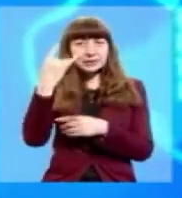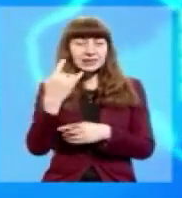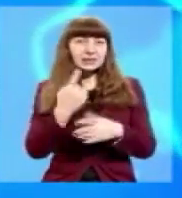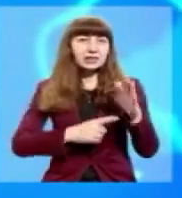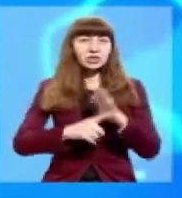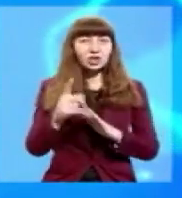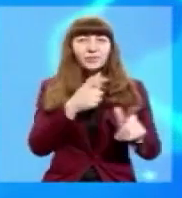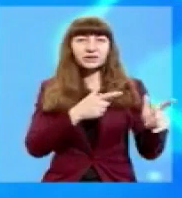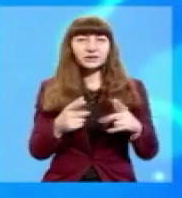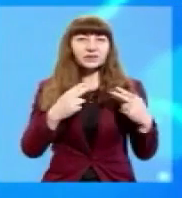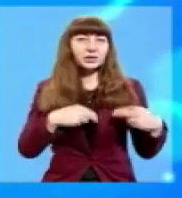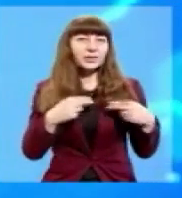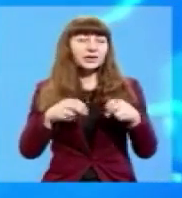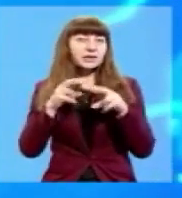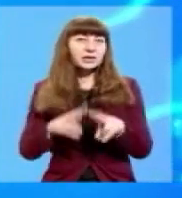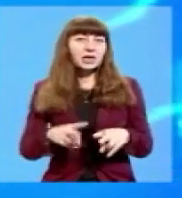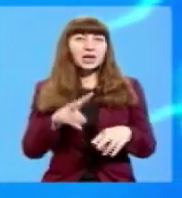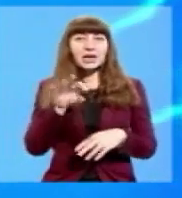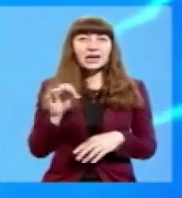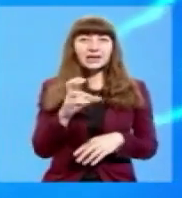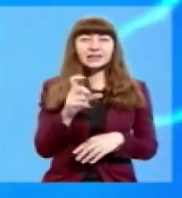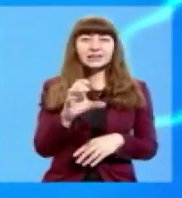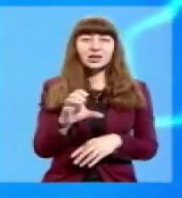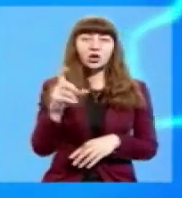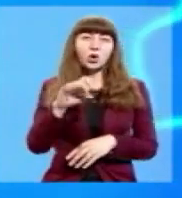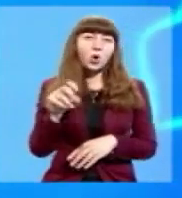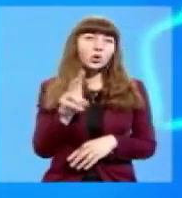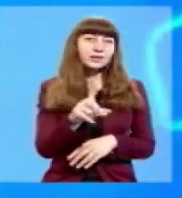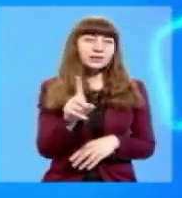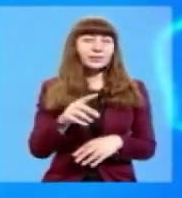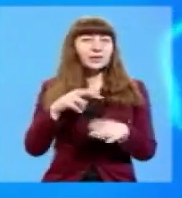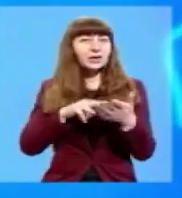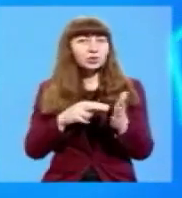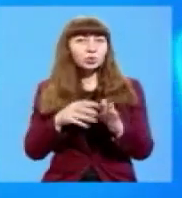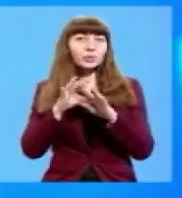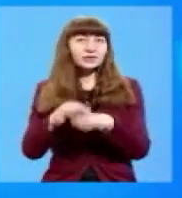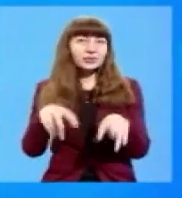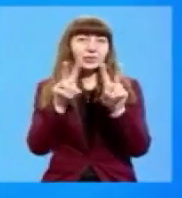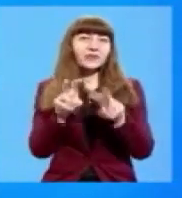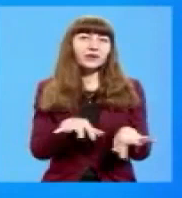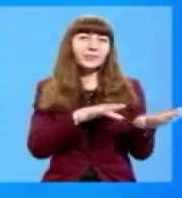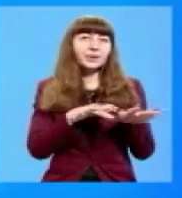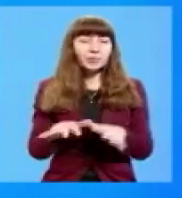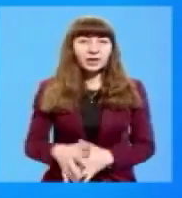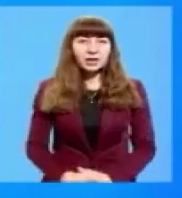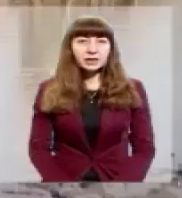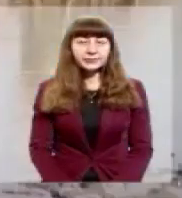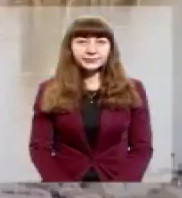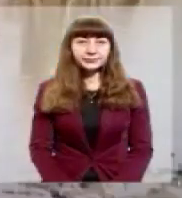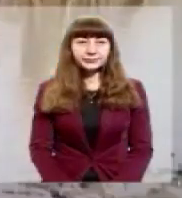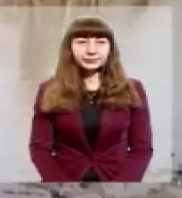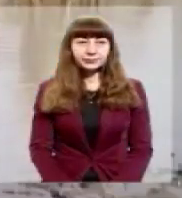өңірде дайындық жұмыстары басталып кетті. Орман шаруашылығы және жануарлар инспекциясының мамандары рейд шараларын өткізбек.